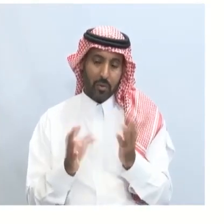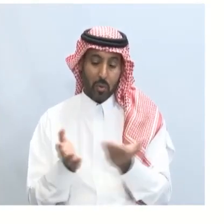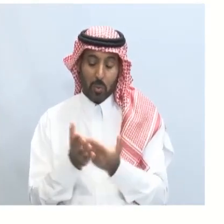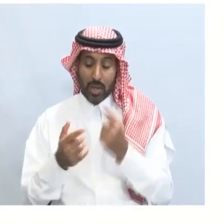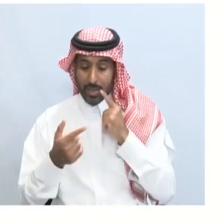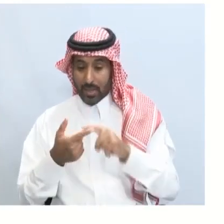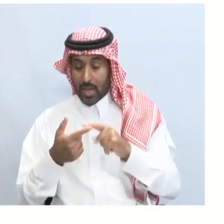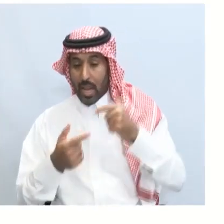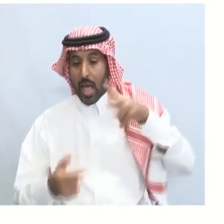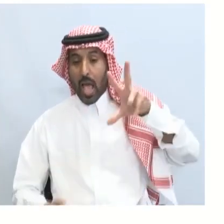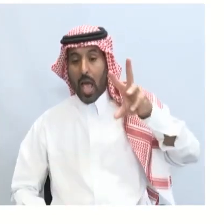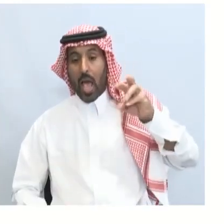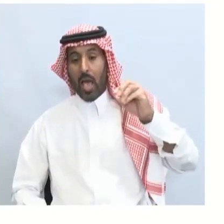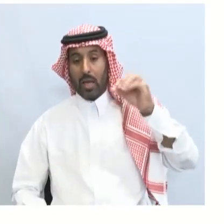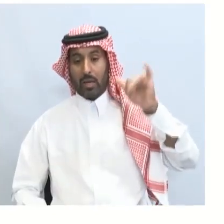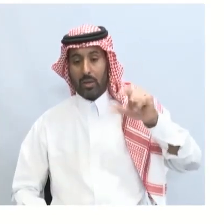للهيدروجين